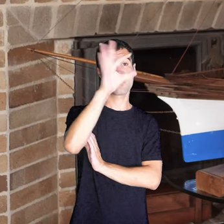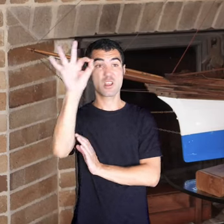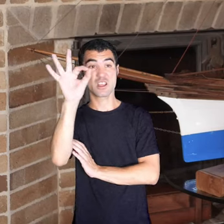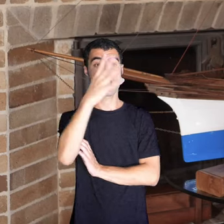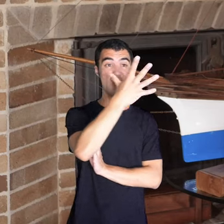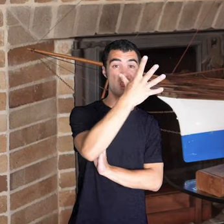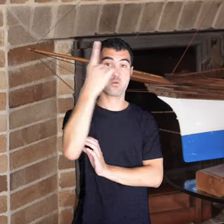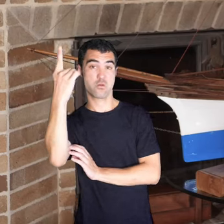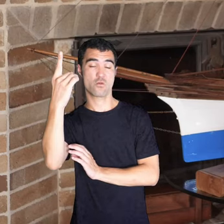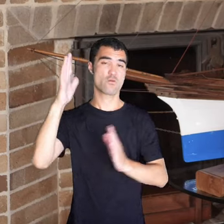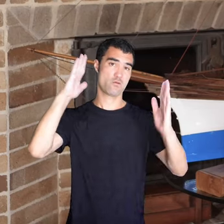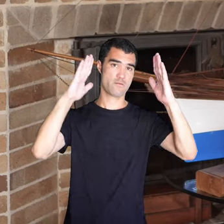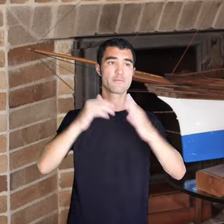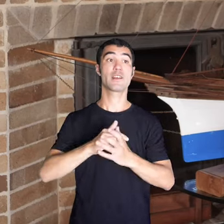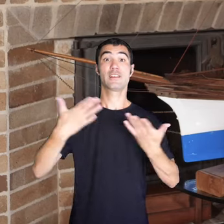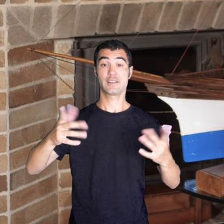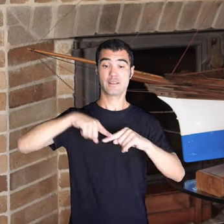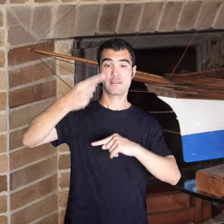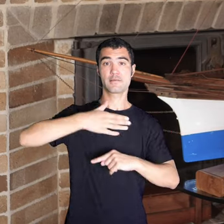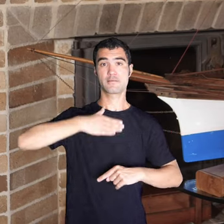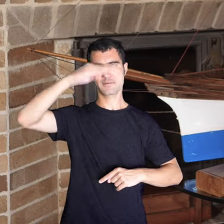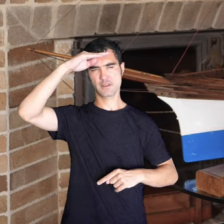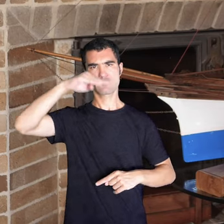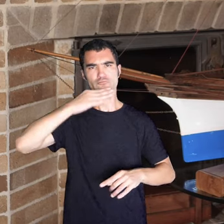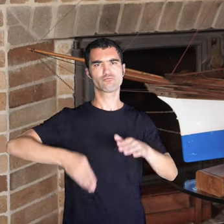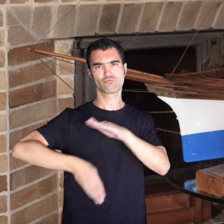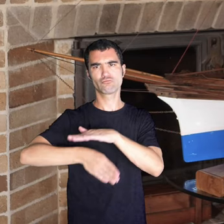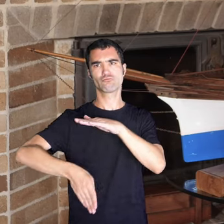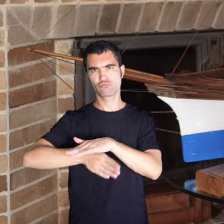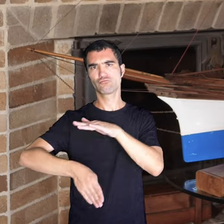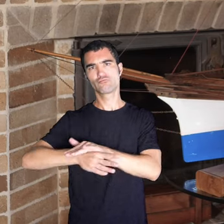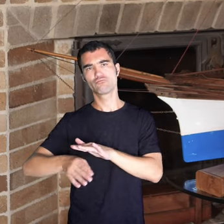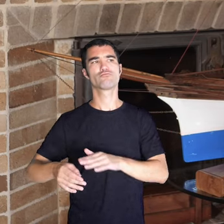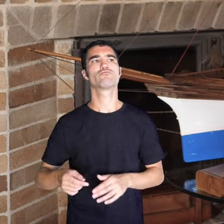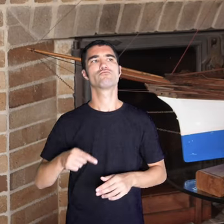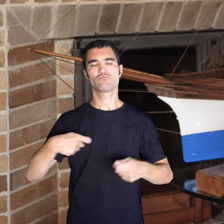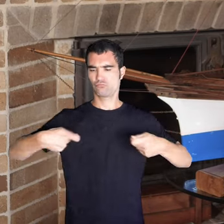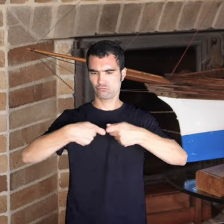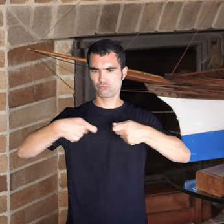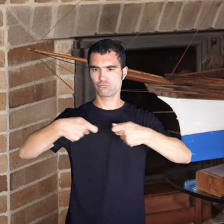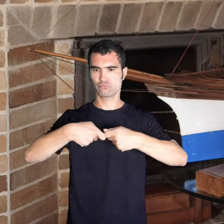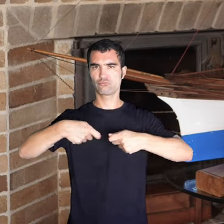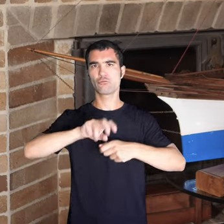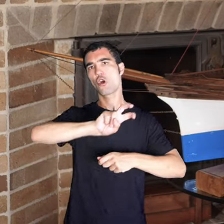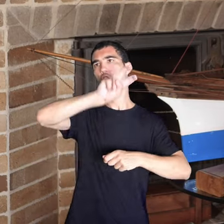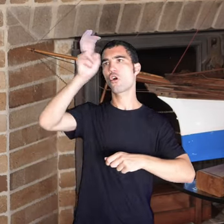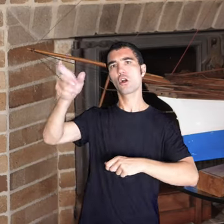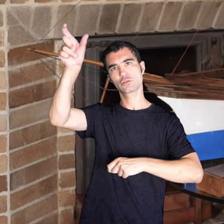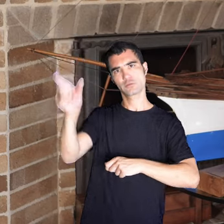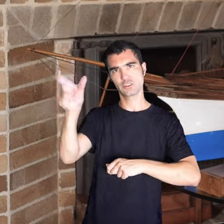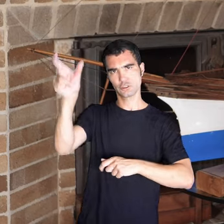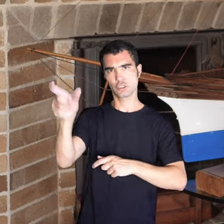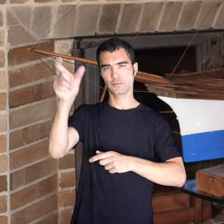50, 51, i després mon pare va continuar i associat, crec, també amb una altra